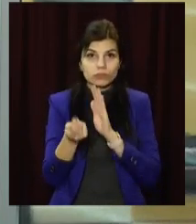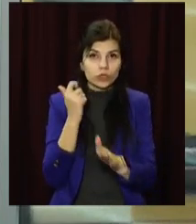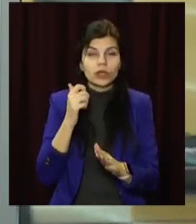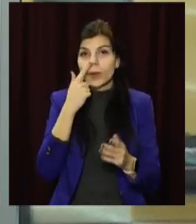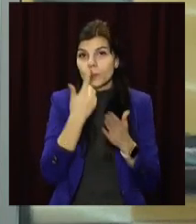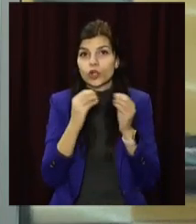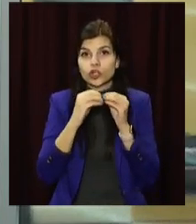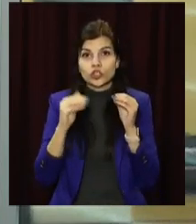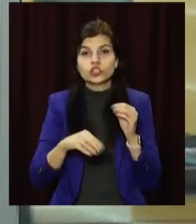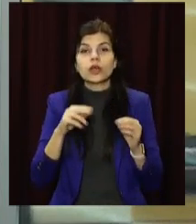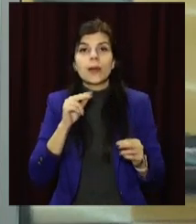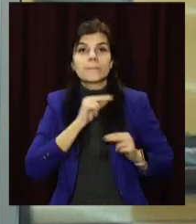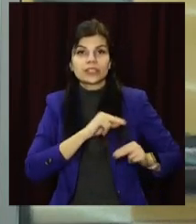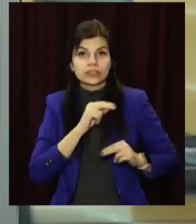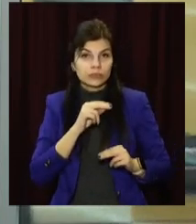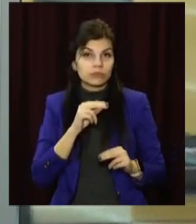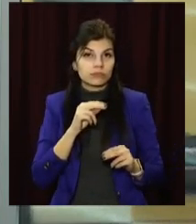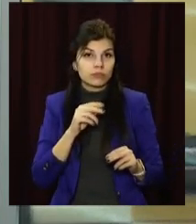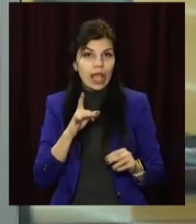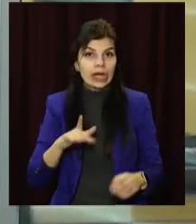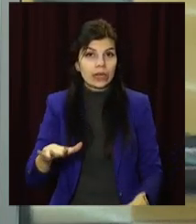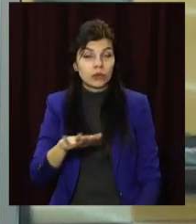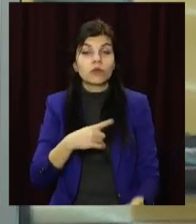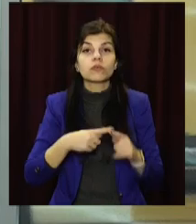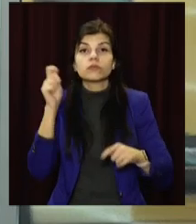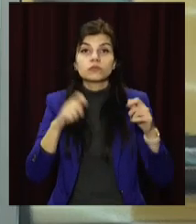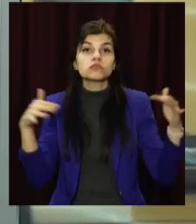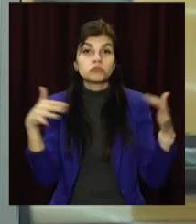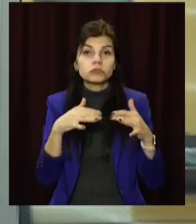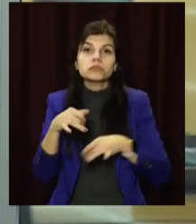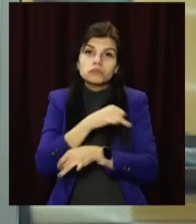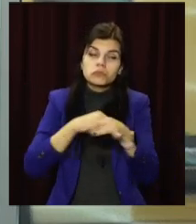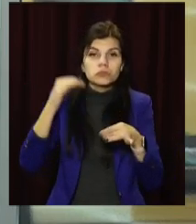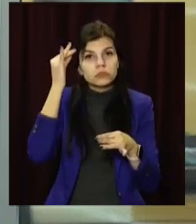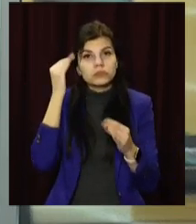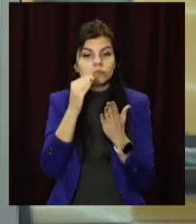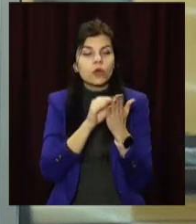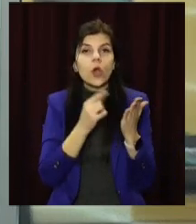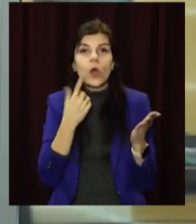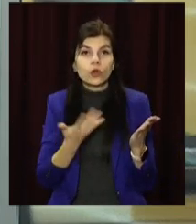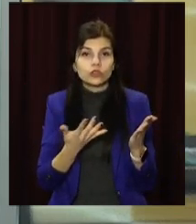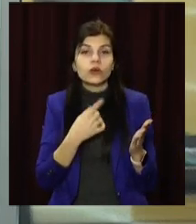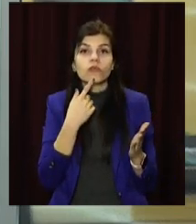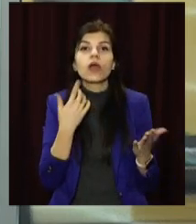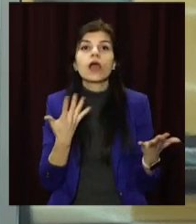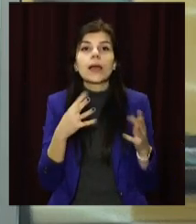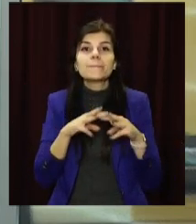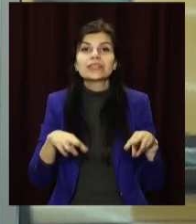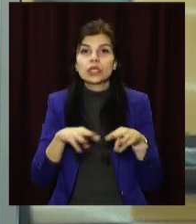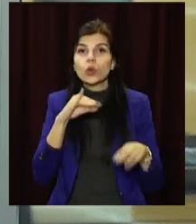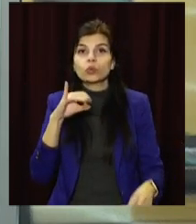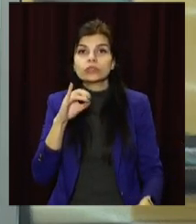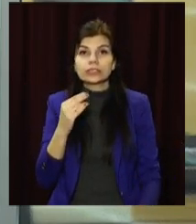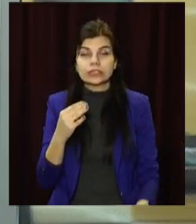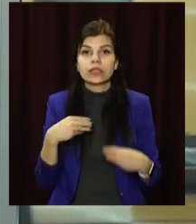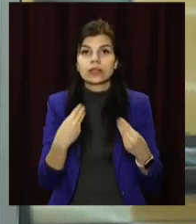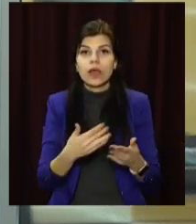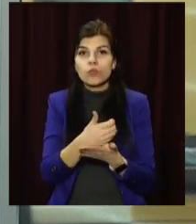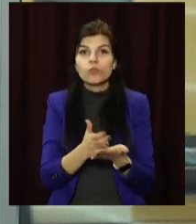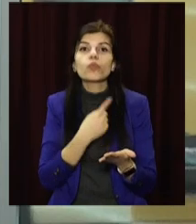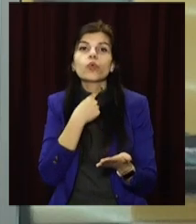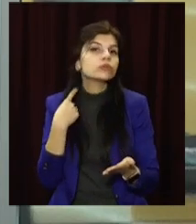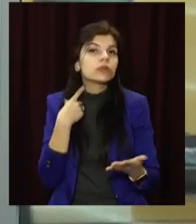10 тисяч працівників регіону. Також на прес-конференції очільник відомства нагадав про послуги, що надає Міністерство юстиції. Їх